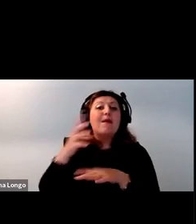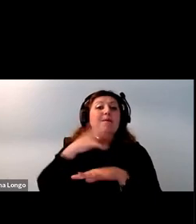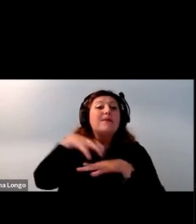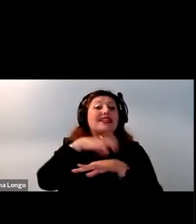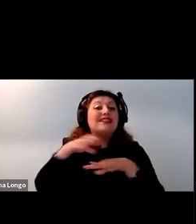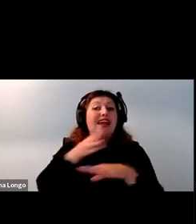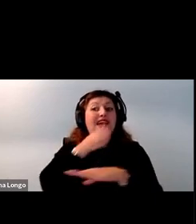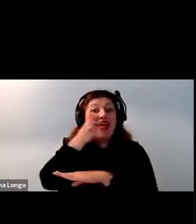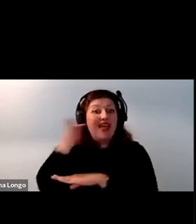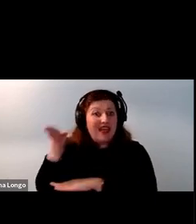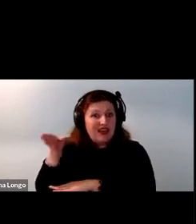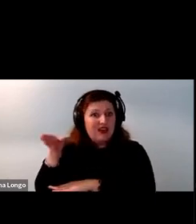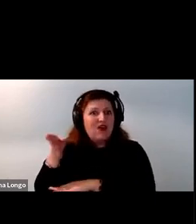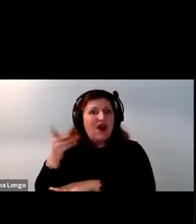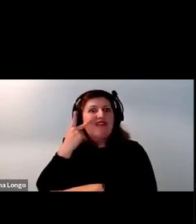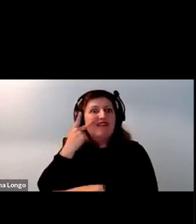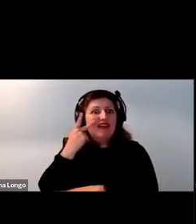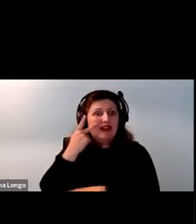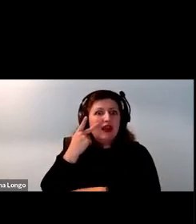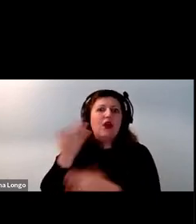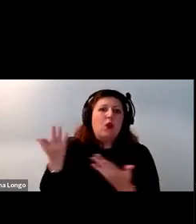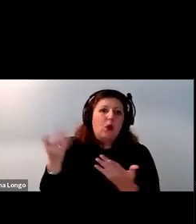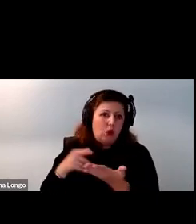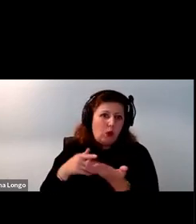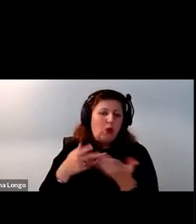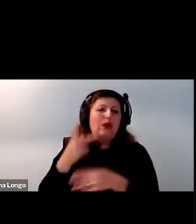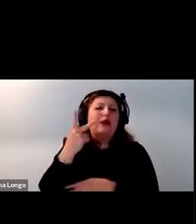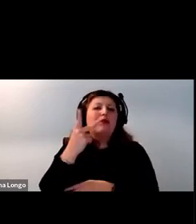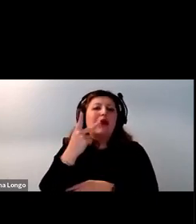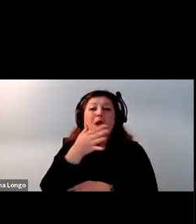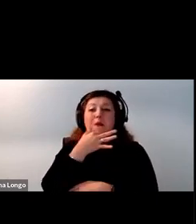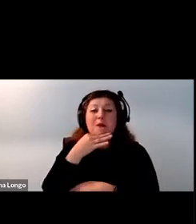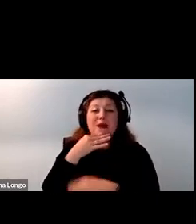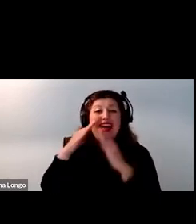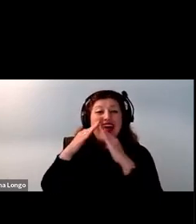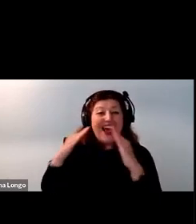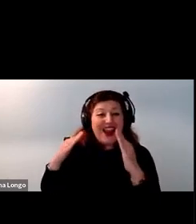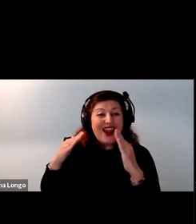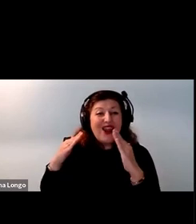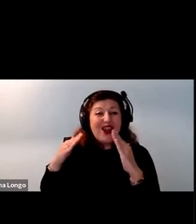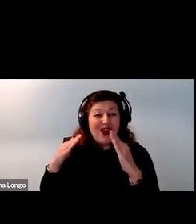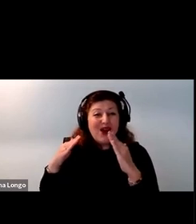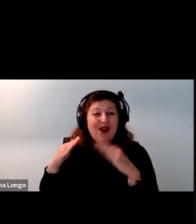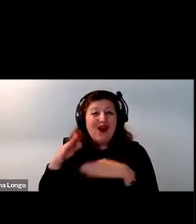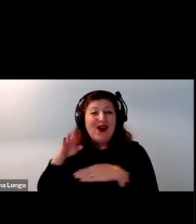scuole inclusive, magari vanno a Chipera dove Ibo ha fatto il dormitorio bello con le piastrelle